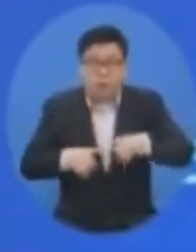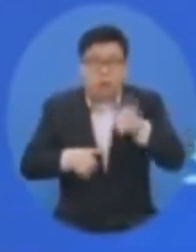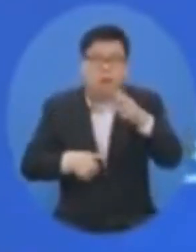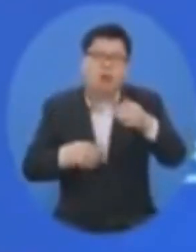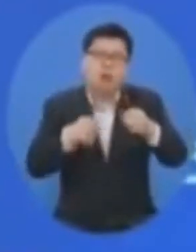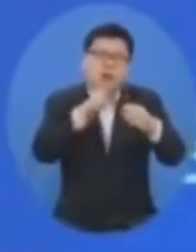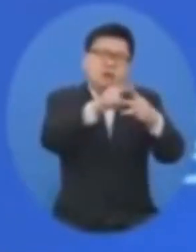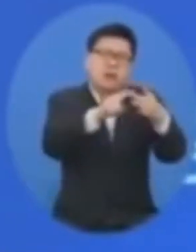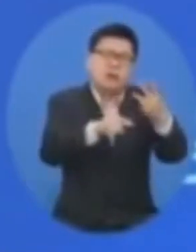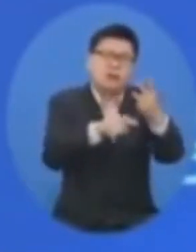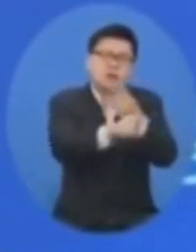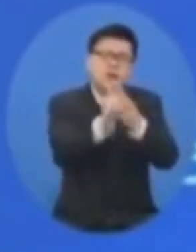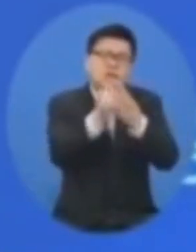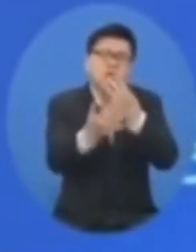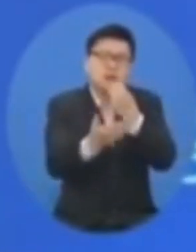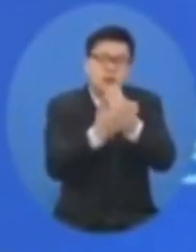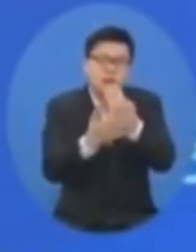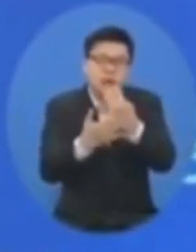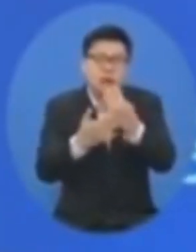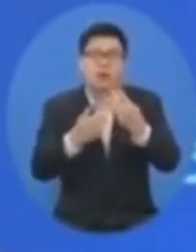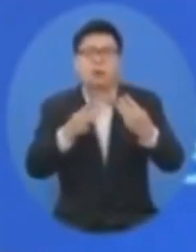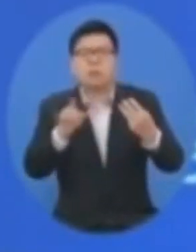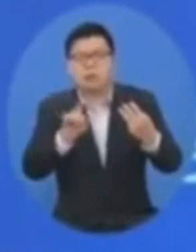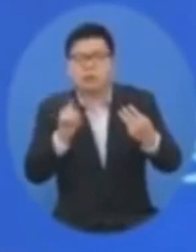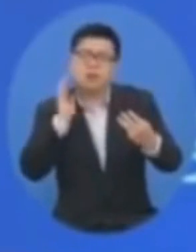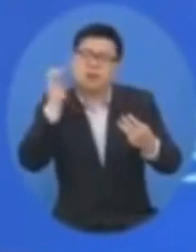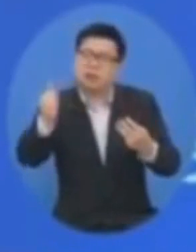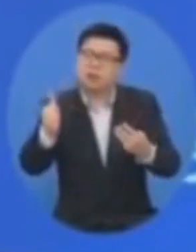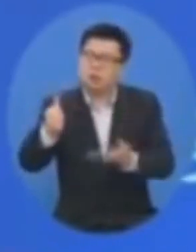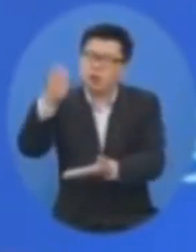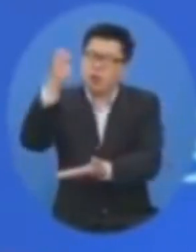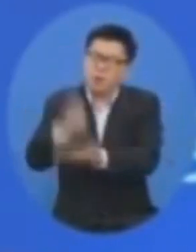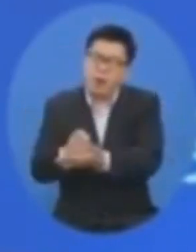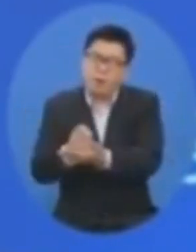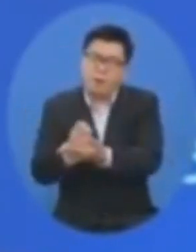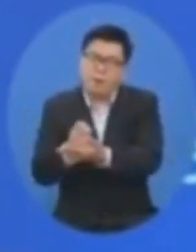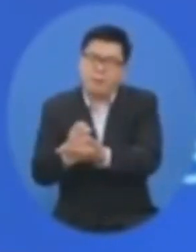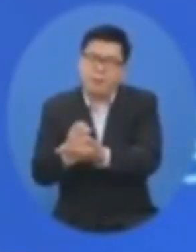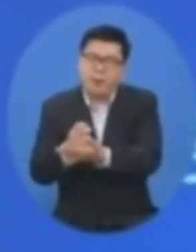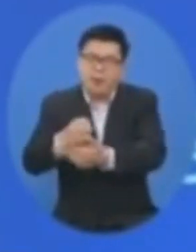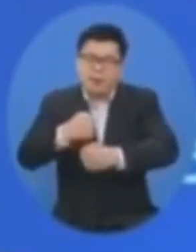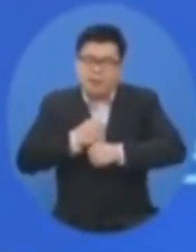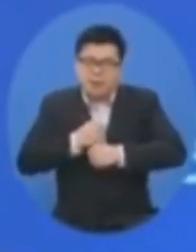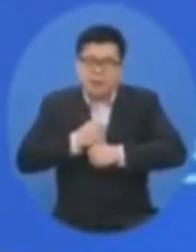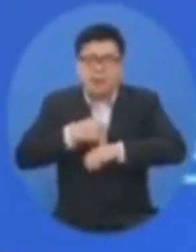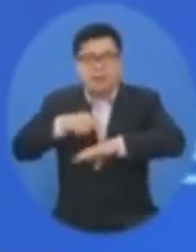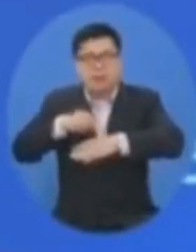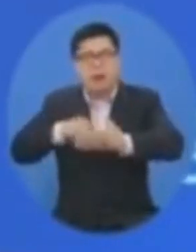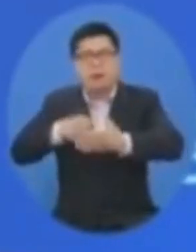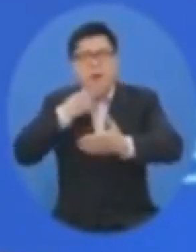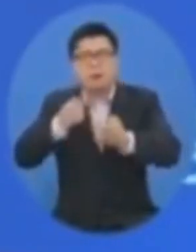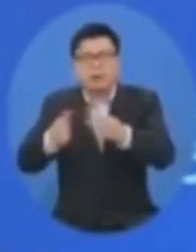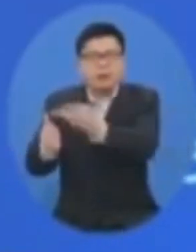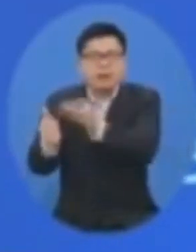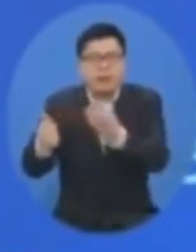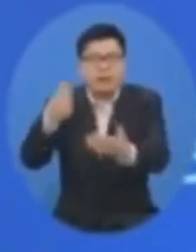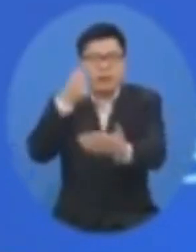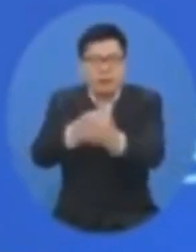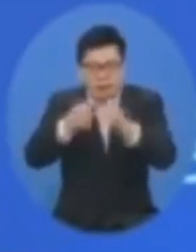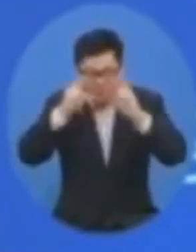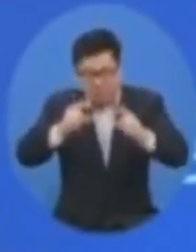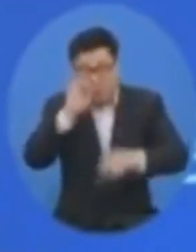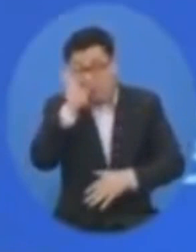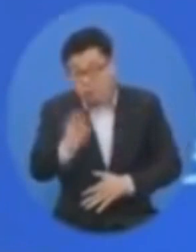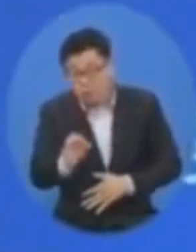이유를 들어가지고 마치 이것이 대통령이 헌법 수호 의지가 없는 양 그래 판결하는 것을 보고